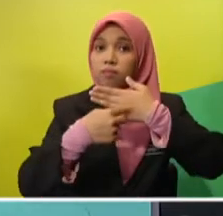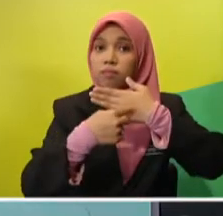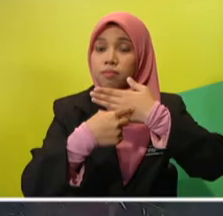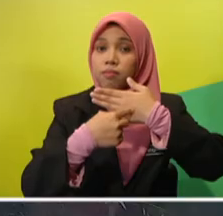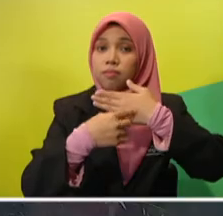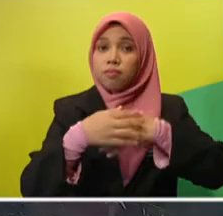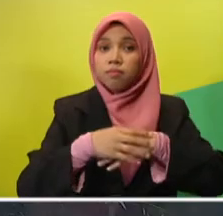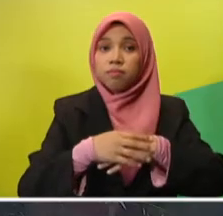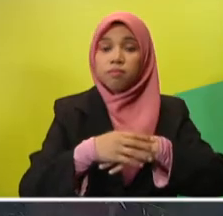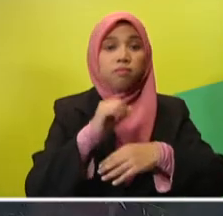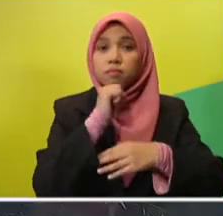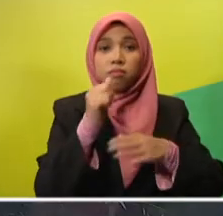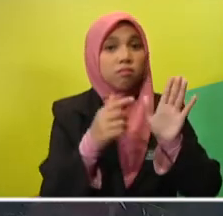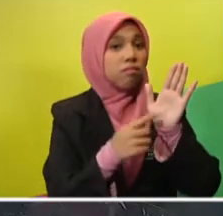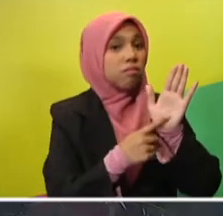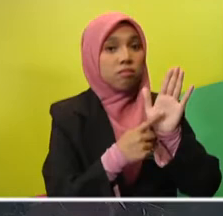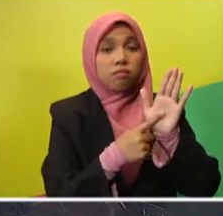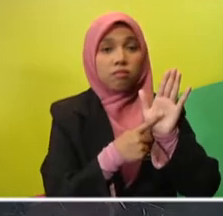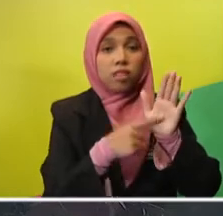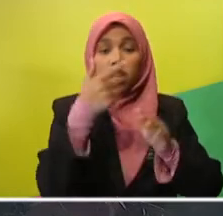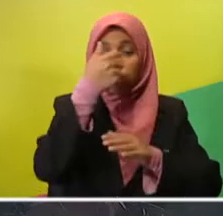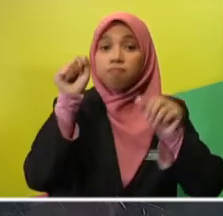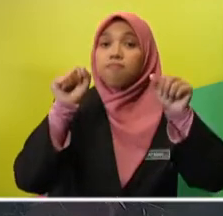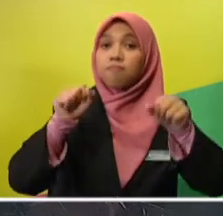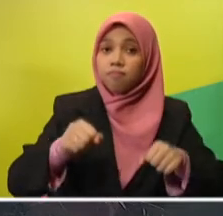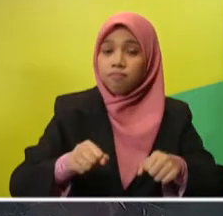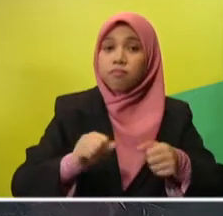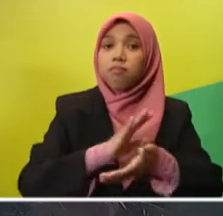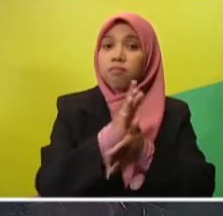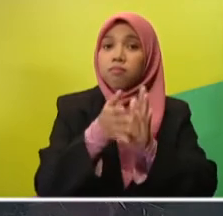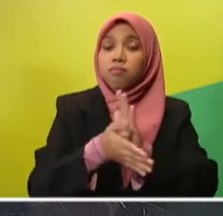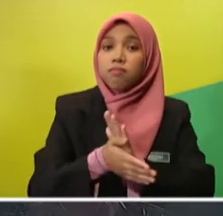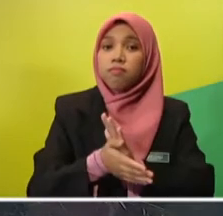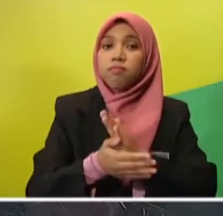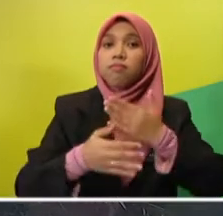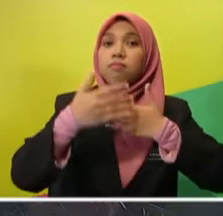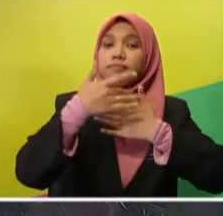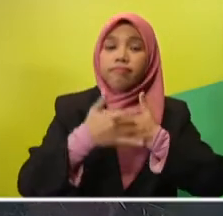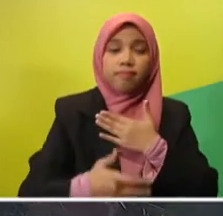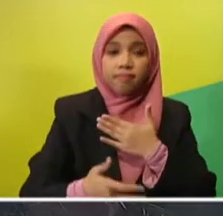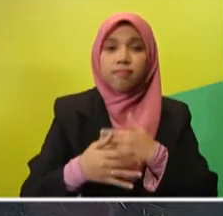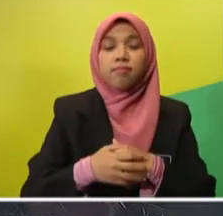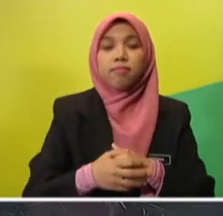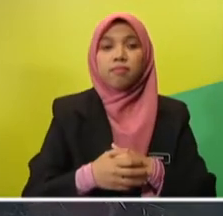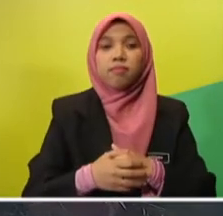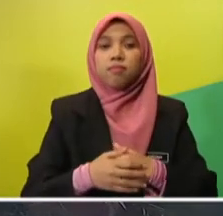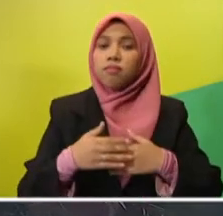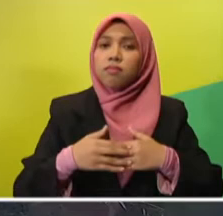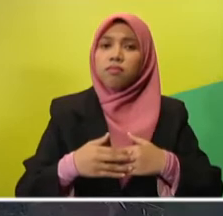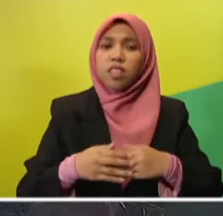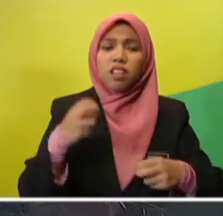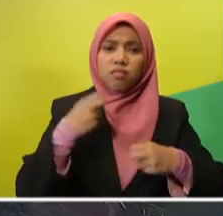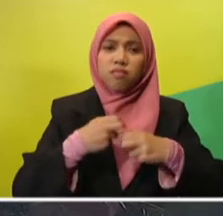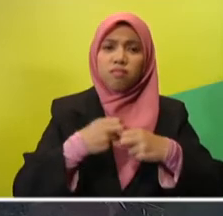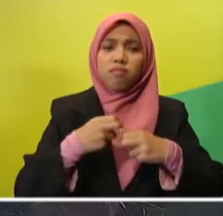menggunakan hadapan ni, boleh berlaku kecederaan. Dan ini akan menyusahkan MBK penglihatan untuk menyentuhlah sebab